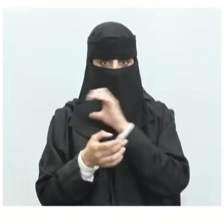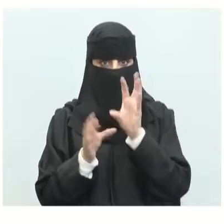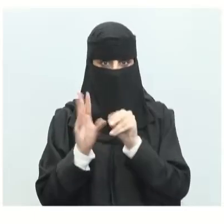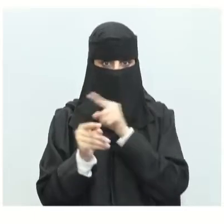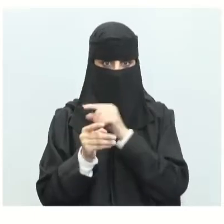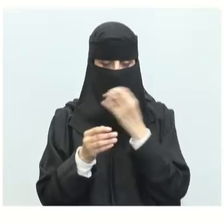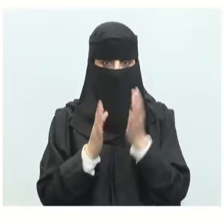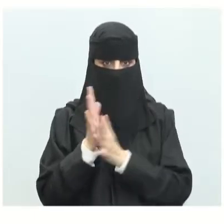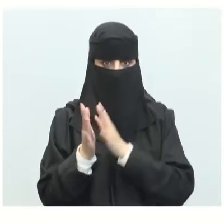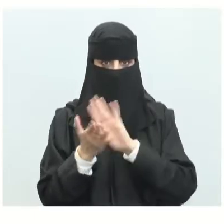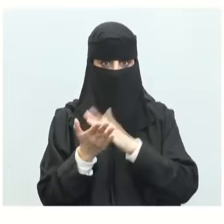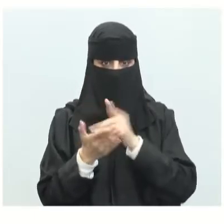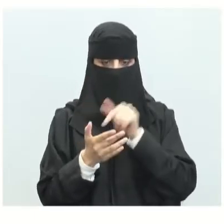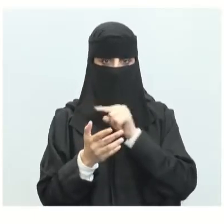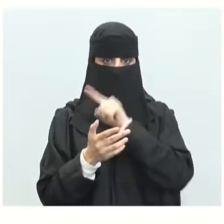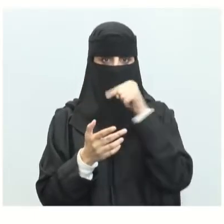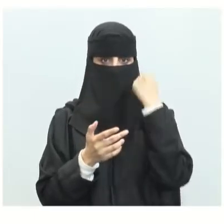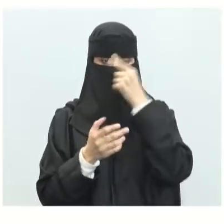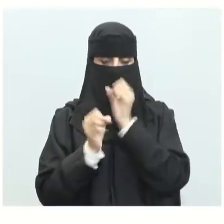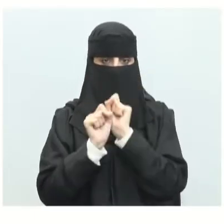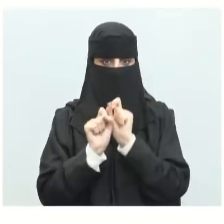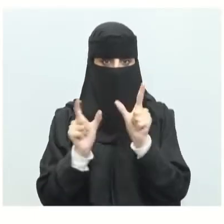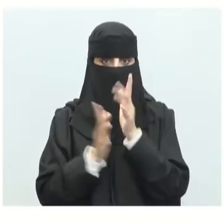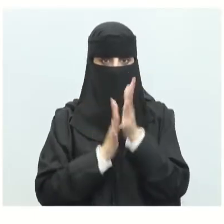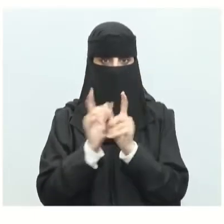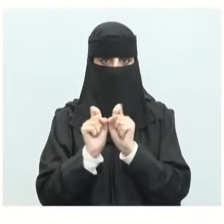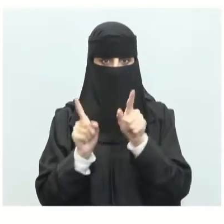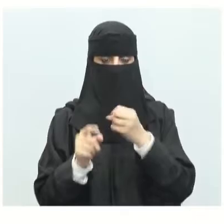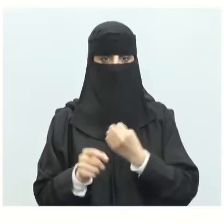نطقك للجمل والكلمات